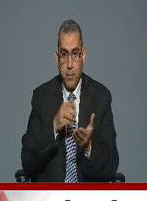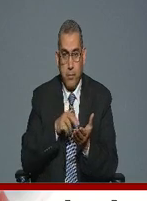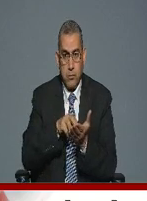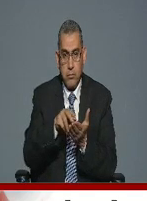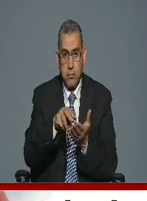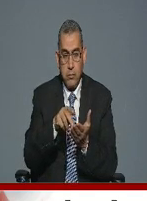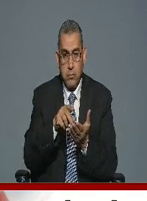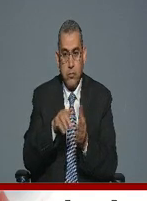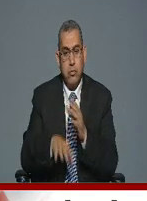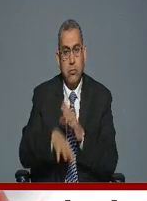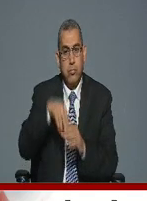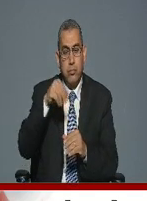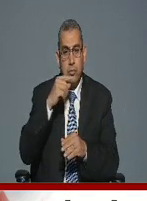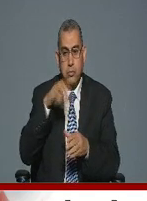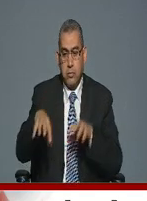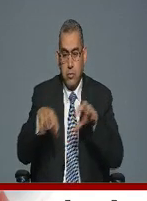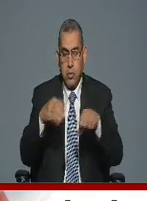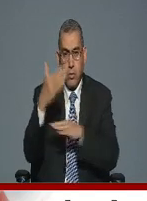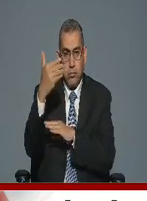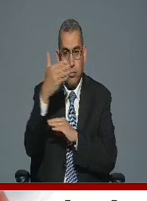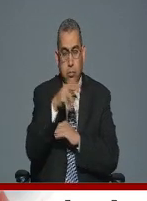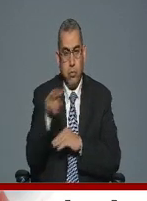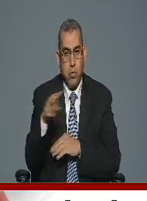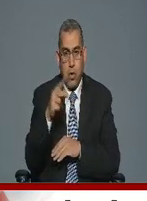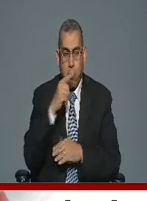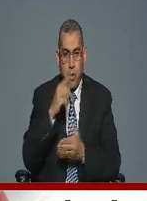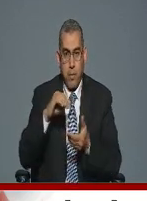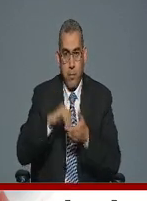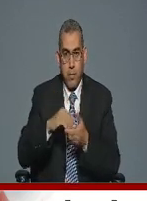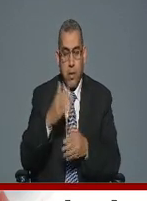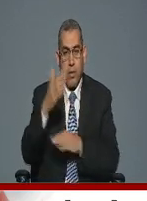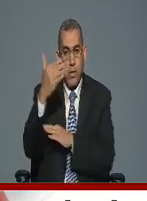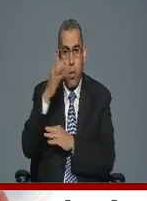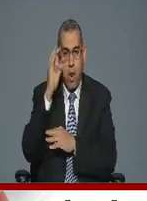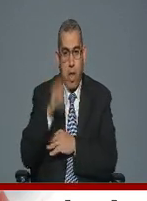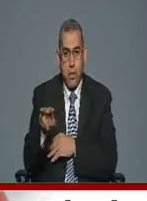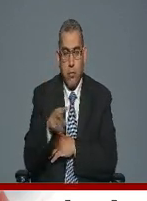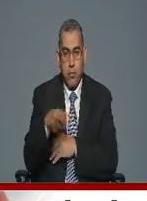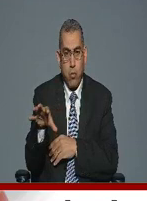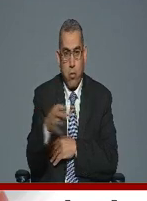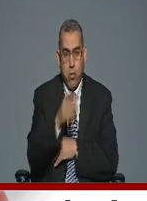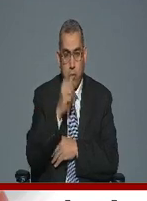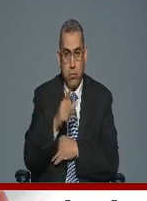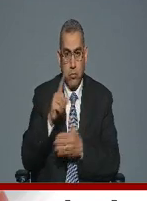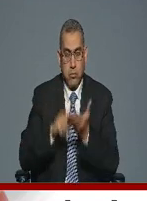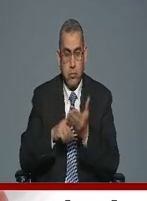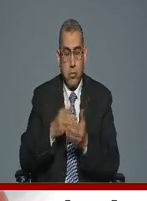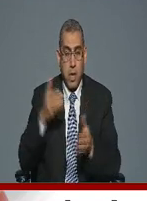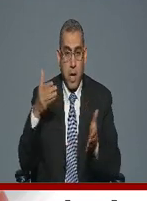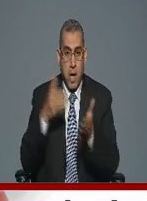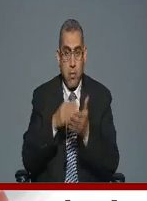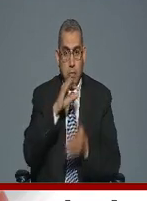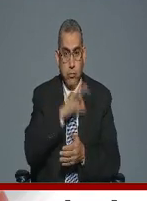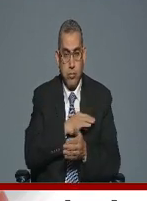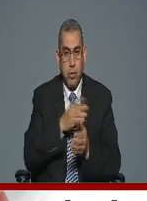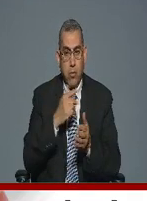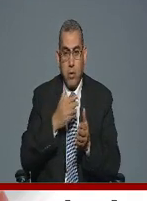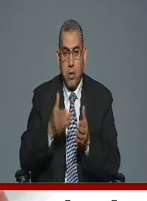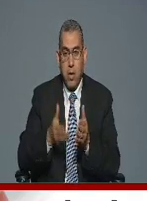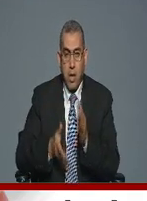إنشاء البلدين أو الدولتين أو حل الدولتين. طبعا أنا ضد نزوح